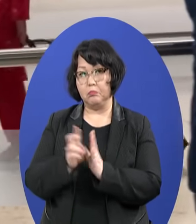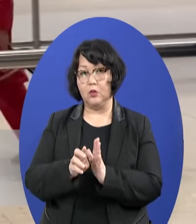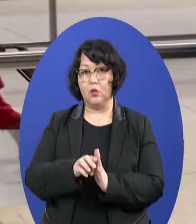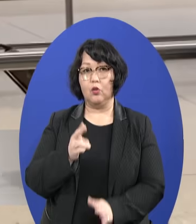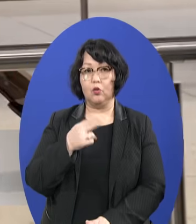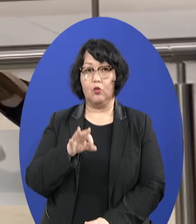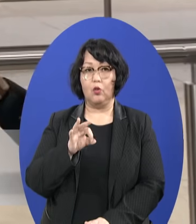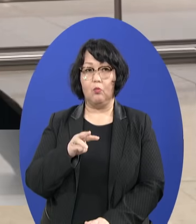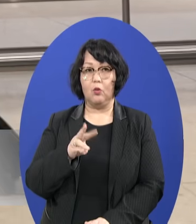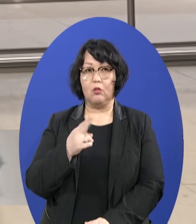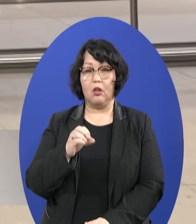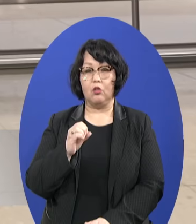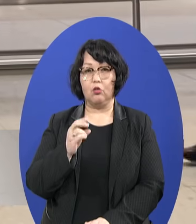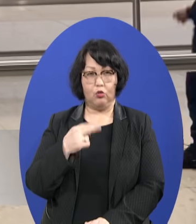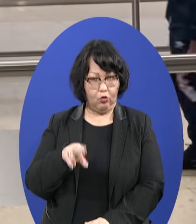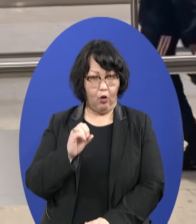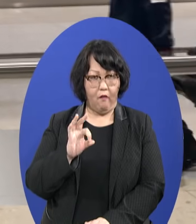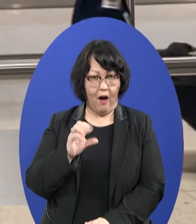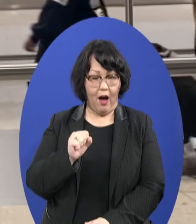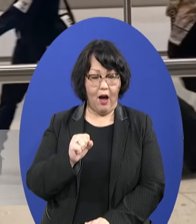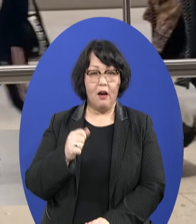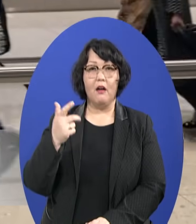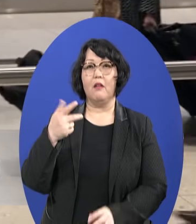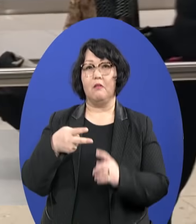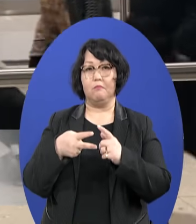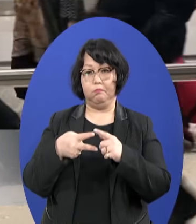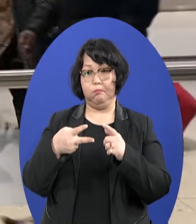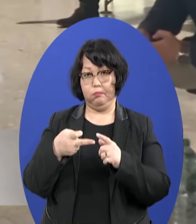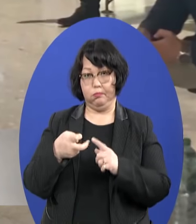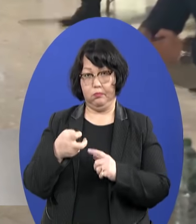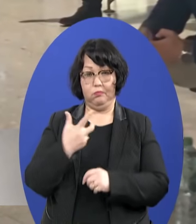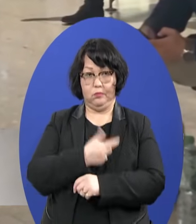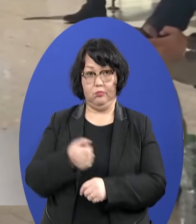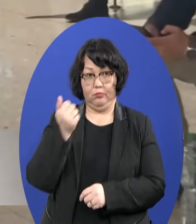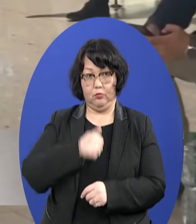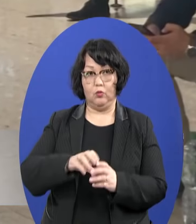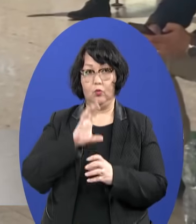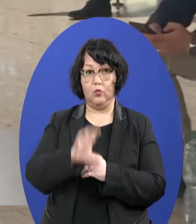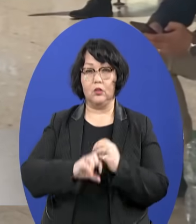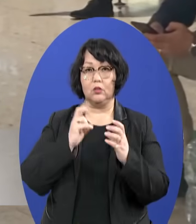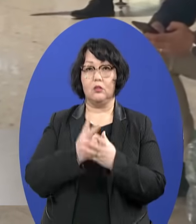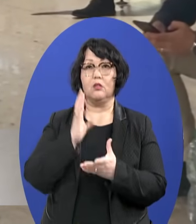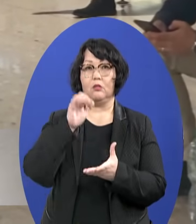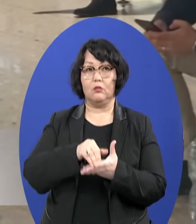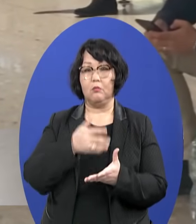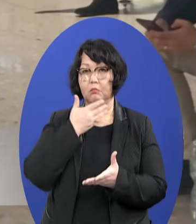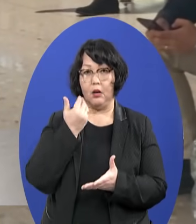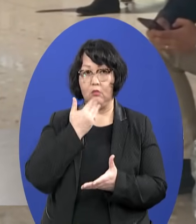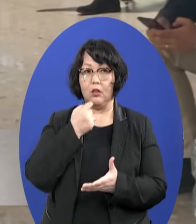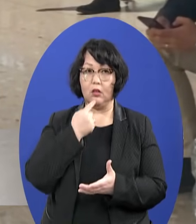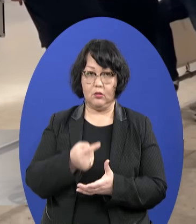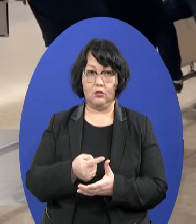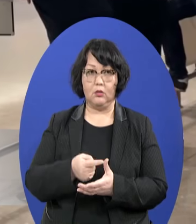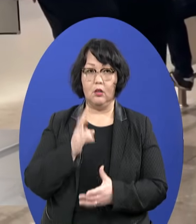нисэх буудлынхан вакцинд хамрагдсан зорчигчдод зориулсан олон улсын ийм нэгдсэн стандарт алга байгааг сануулж байна. Энэ